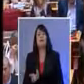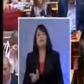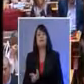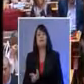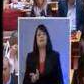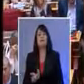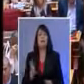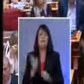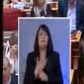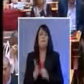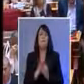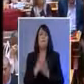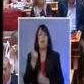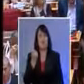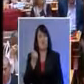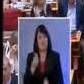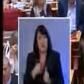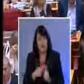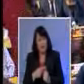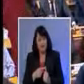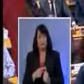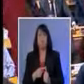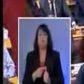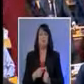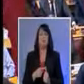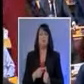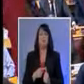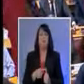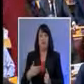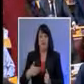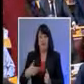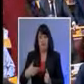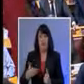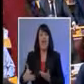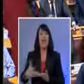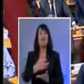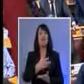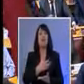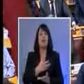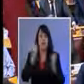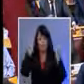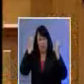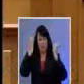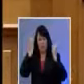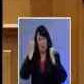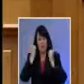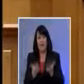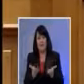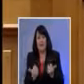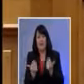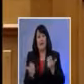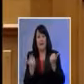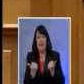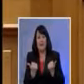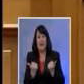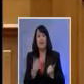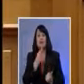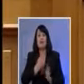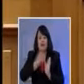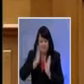ότι καταστρέψαμε την οικονομία και θα καταρρεύσουν τα έσοδα και θα εφαρμοστεί ο